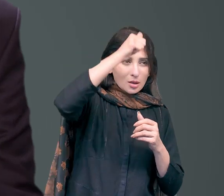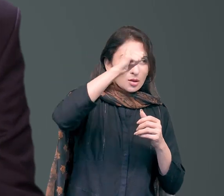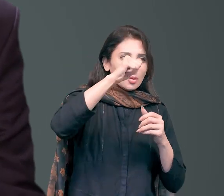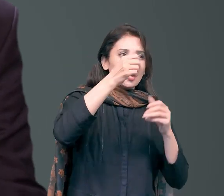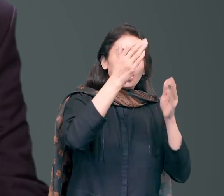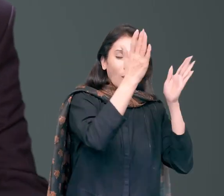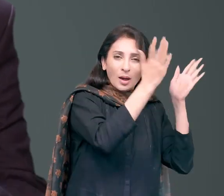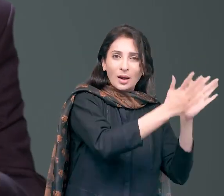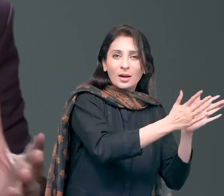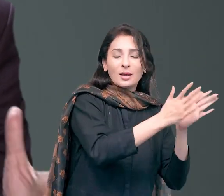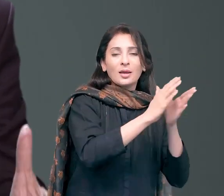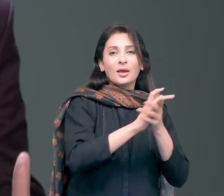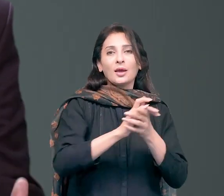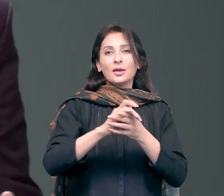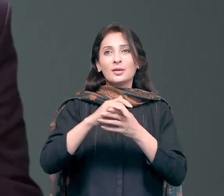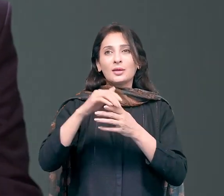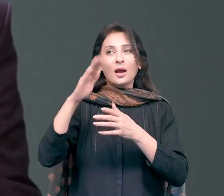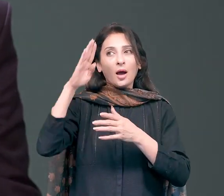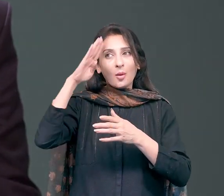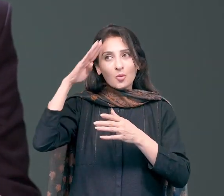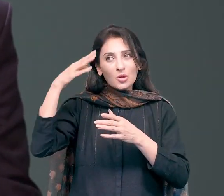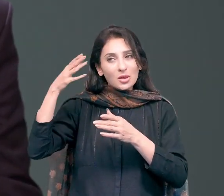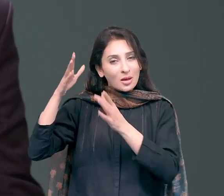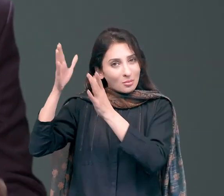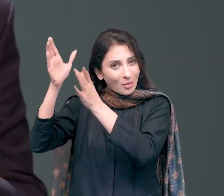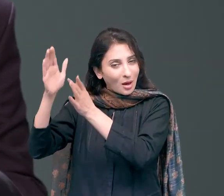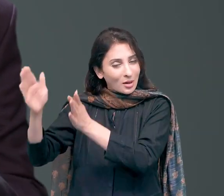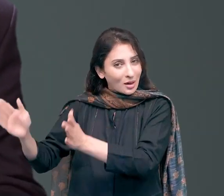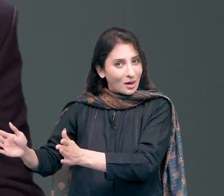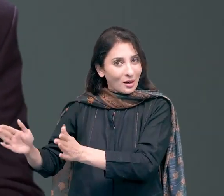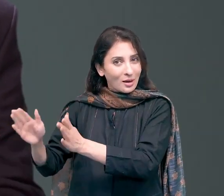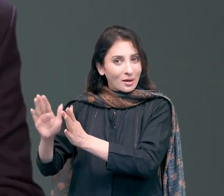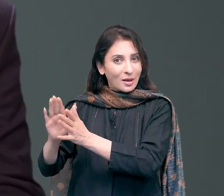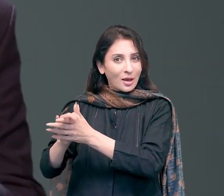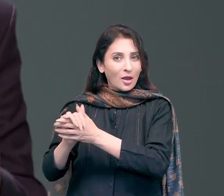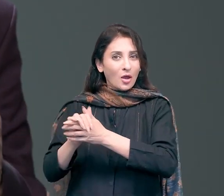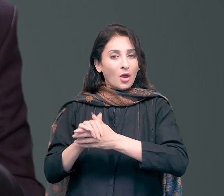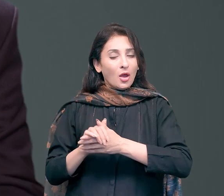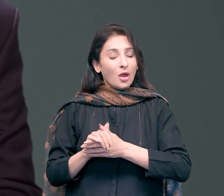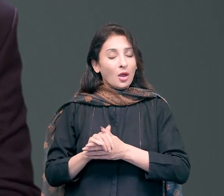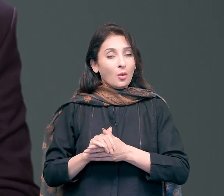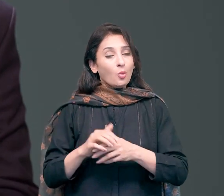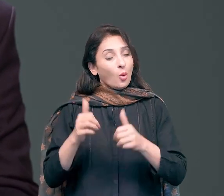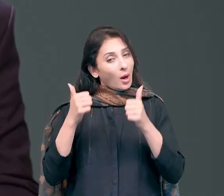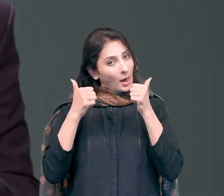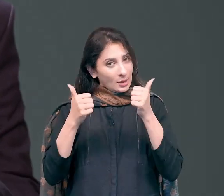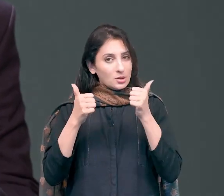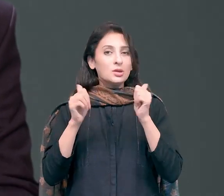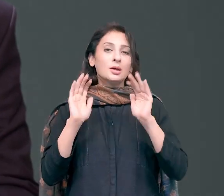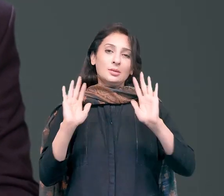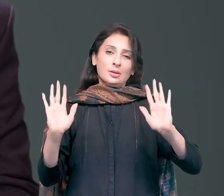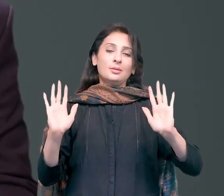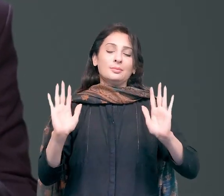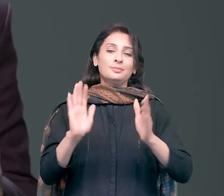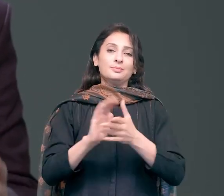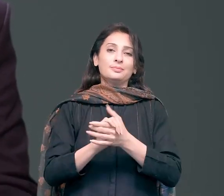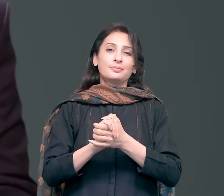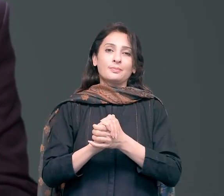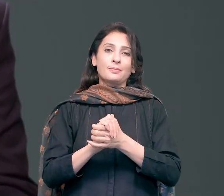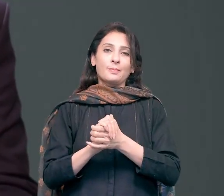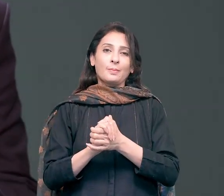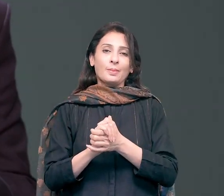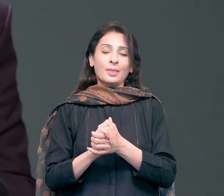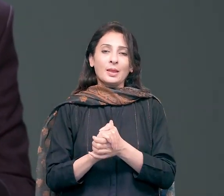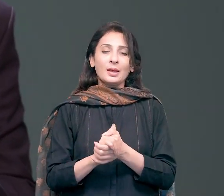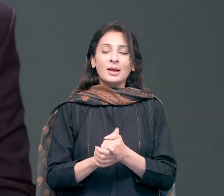وہ ہی بیسٹ سلوشن تھا. مگر آف کورس بیسٹ سلوشن ہونے کے